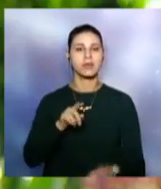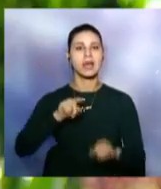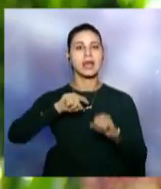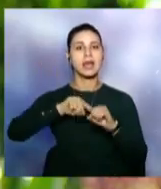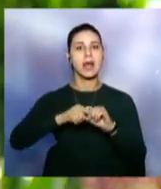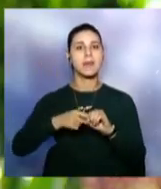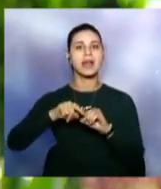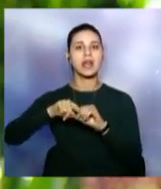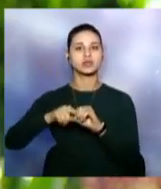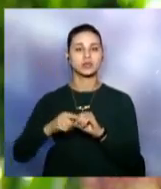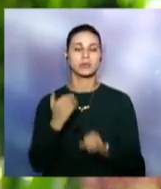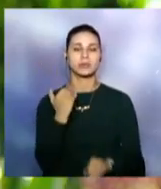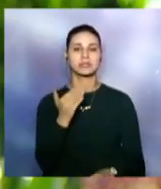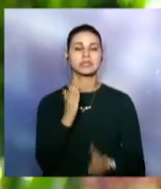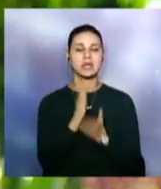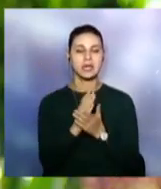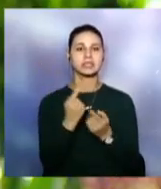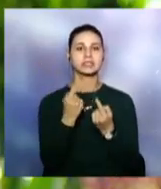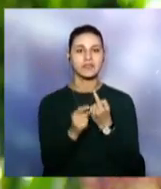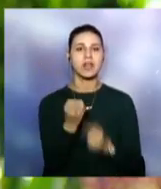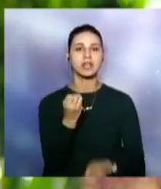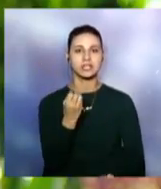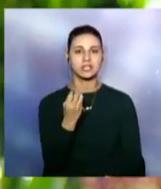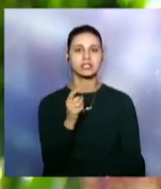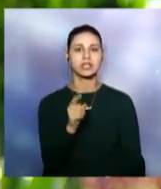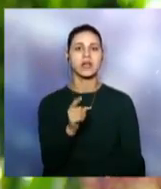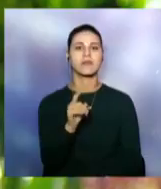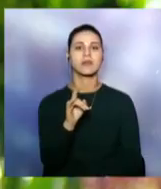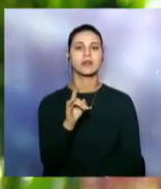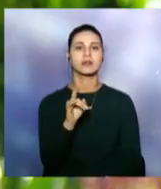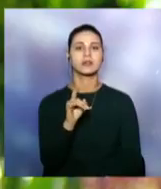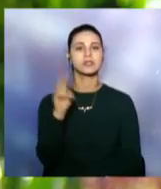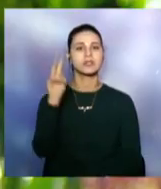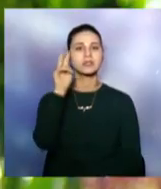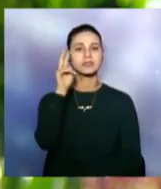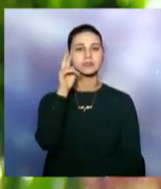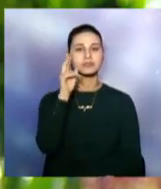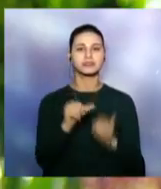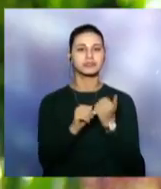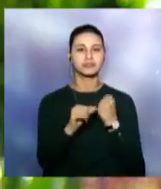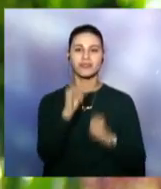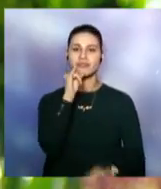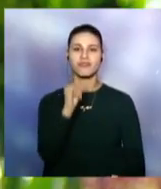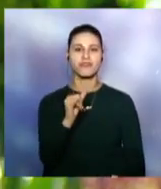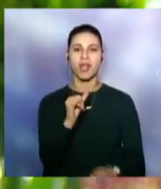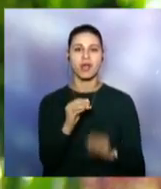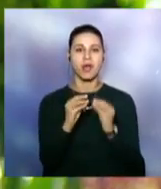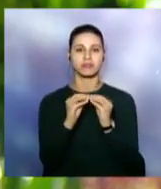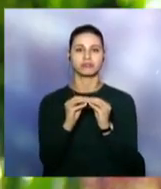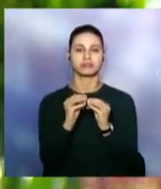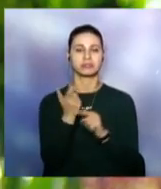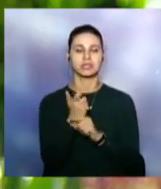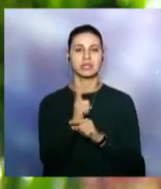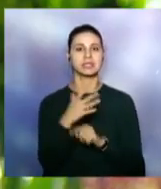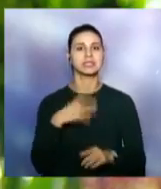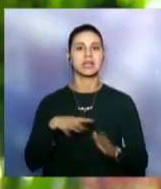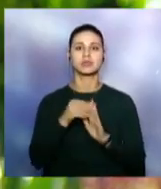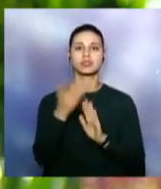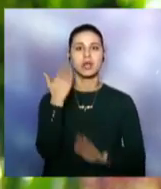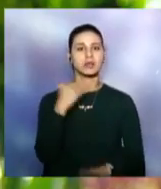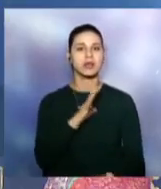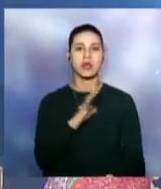ლაპაროსკოპიული მეთოდით. არის სხვა კიდე თანდაყოლილი ანორექტალური მარფორმაციები, რომელიც არასდროს არ გაგვიკეთებია საქართველოში